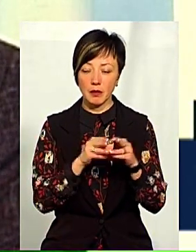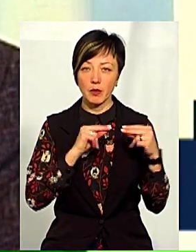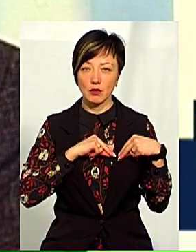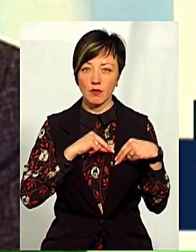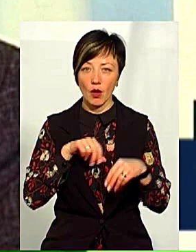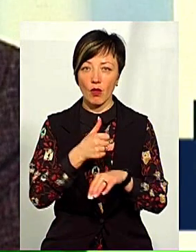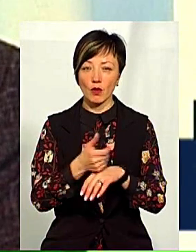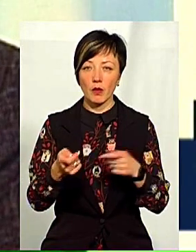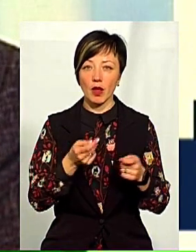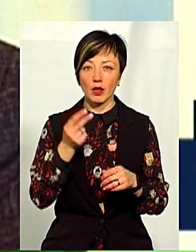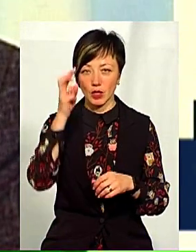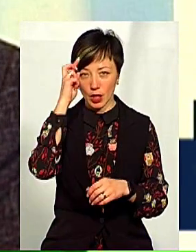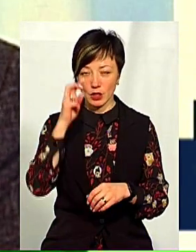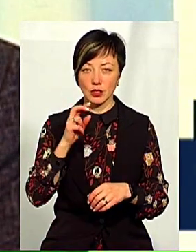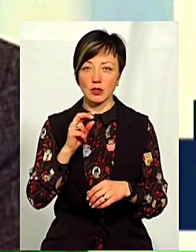Держпродслужби і